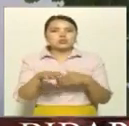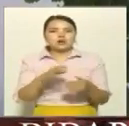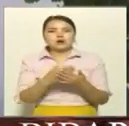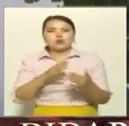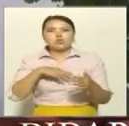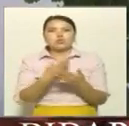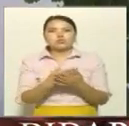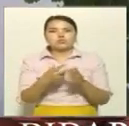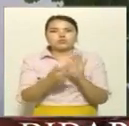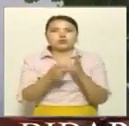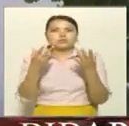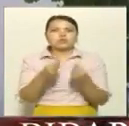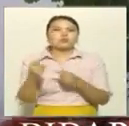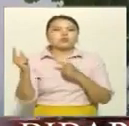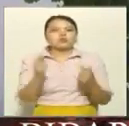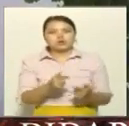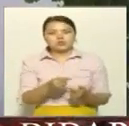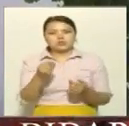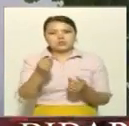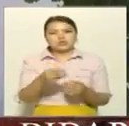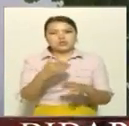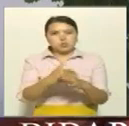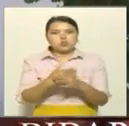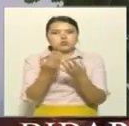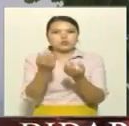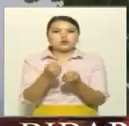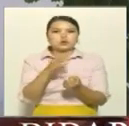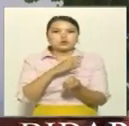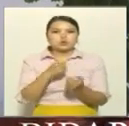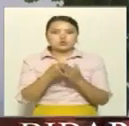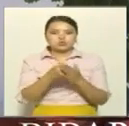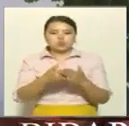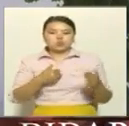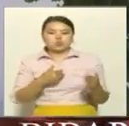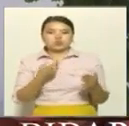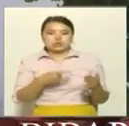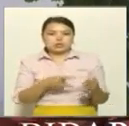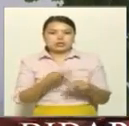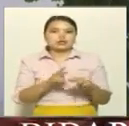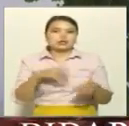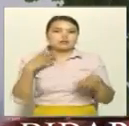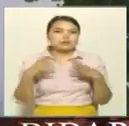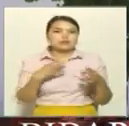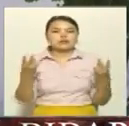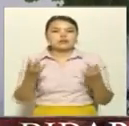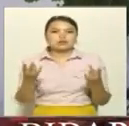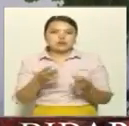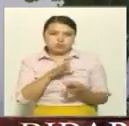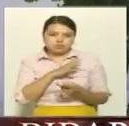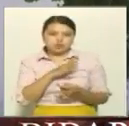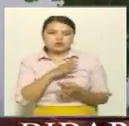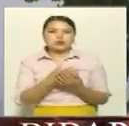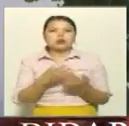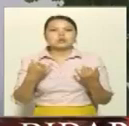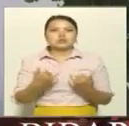8 дней выплата поступила на мой счет. Еще до рождения ребенка я смогла полностью подготовиться к его появлению. Затем, даже после рождения ребенка,